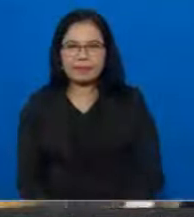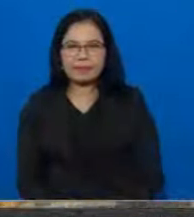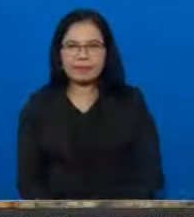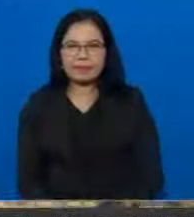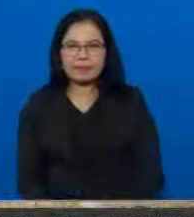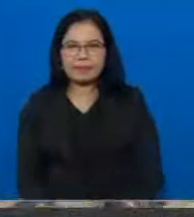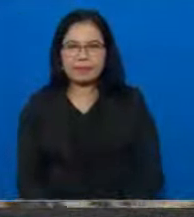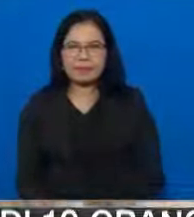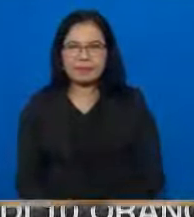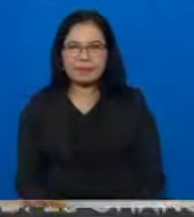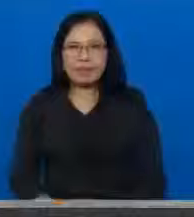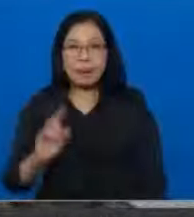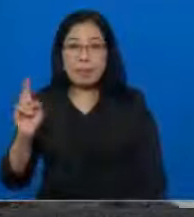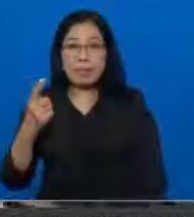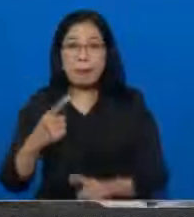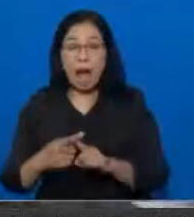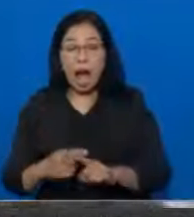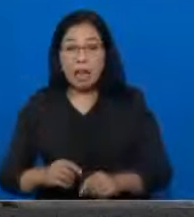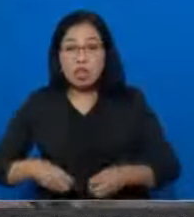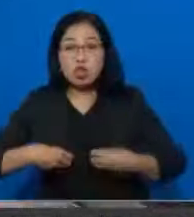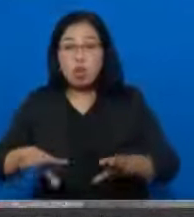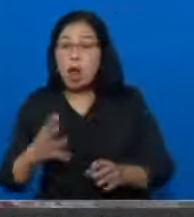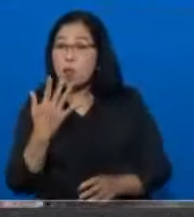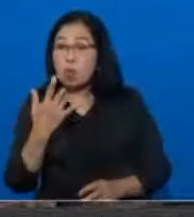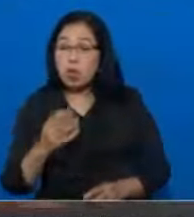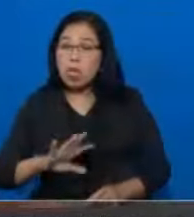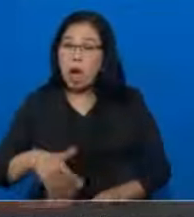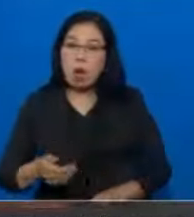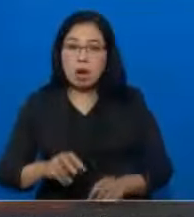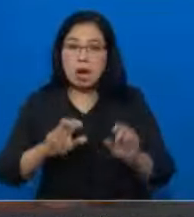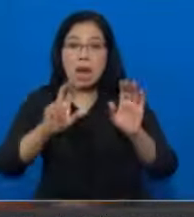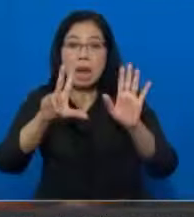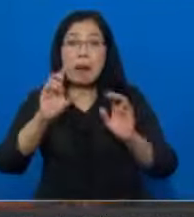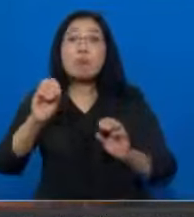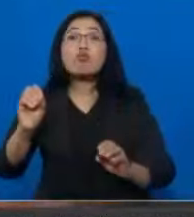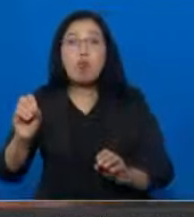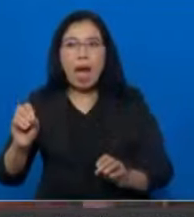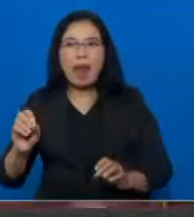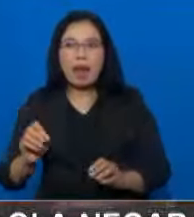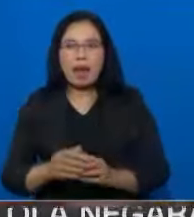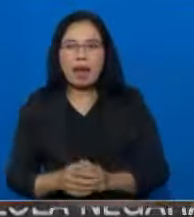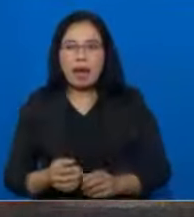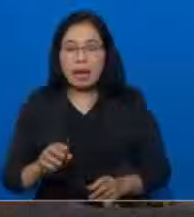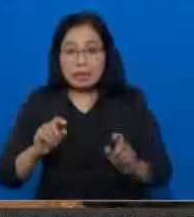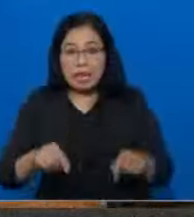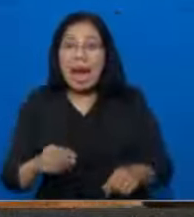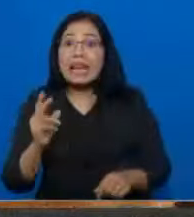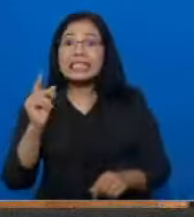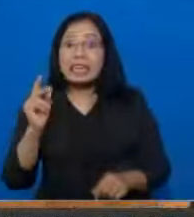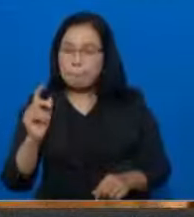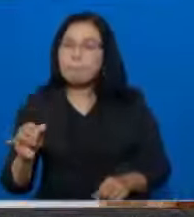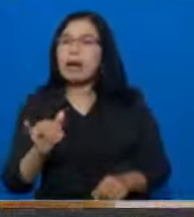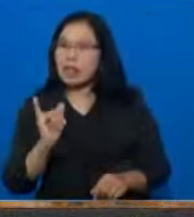Sejak pertama kali berjual bubur tahun 80-an, para pedagang bubur khas Tambun masih menggunakan resep yang sama yang berganti hanya